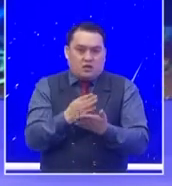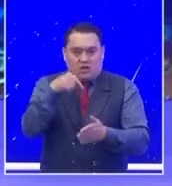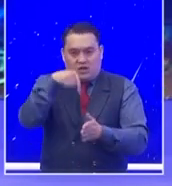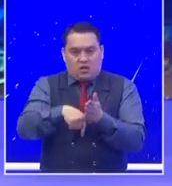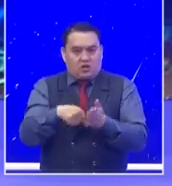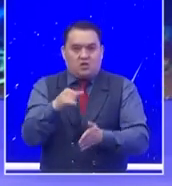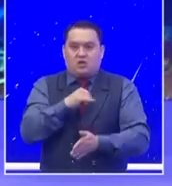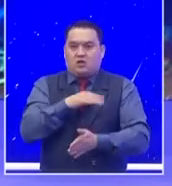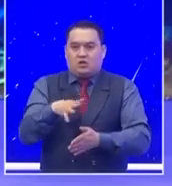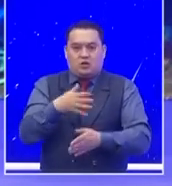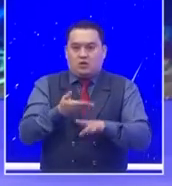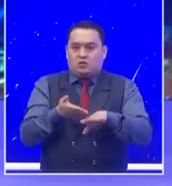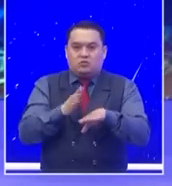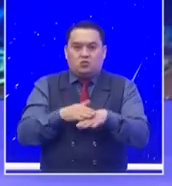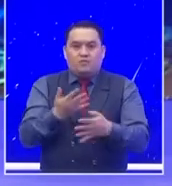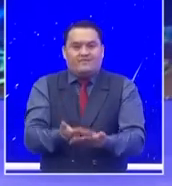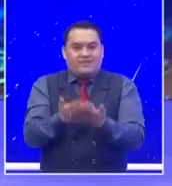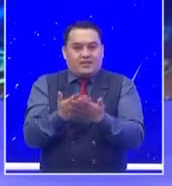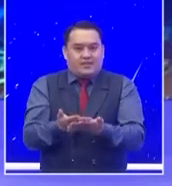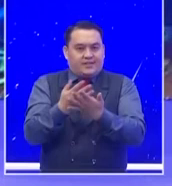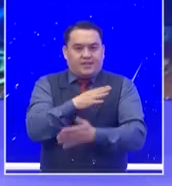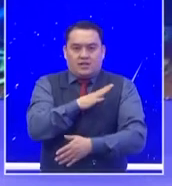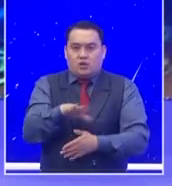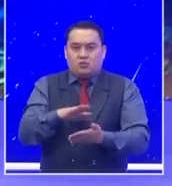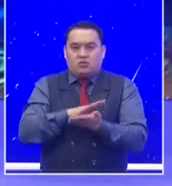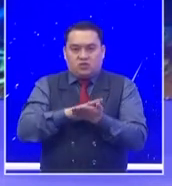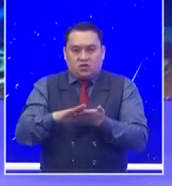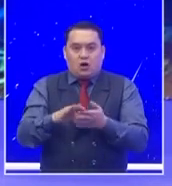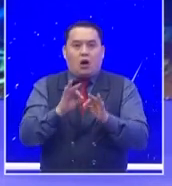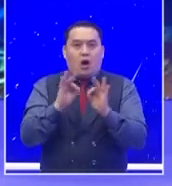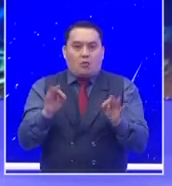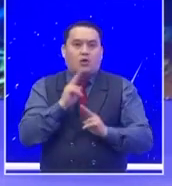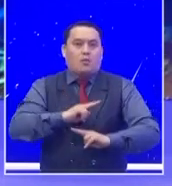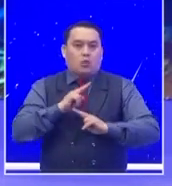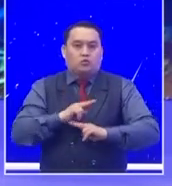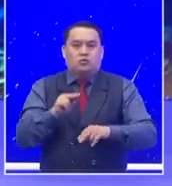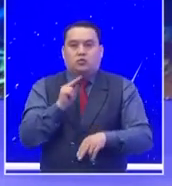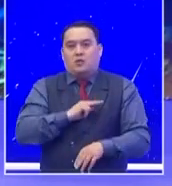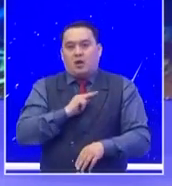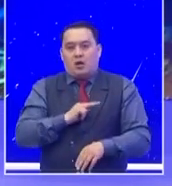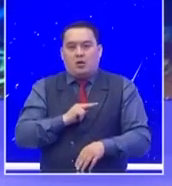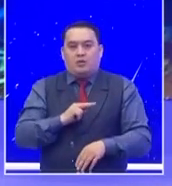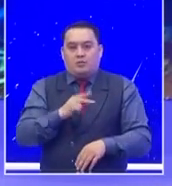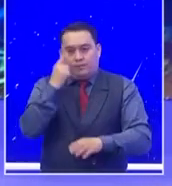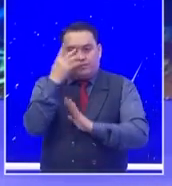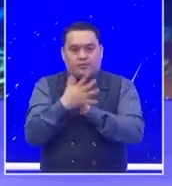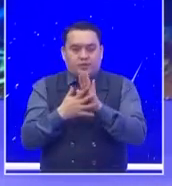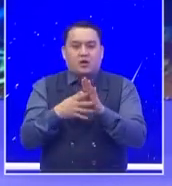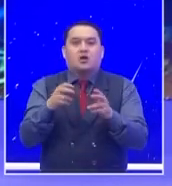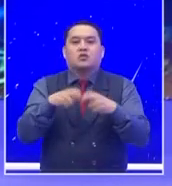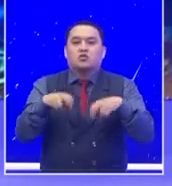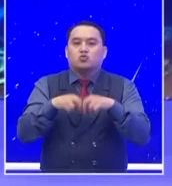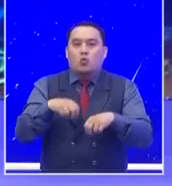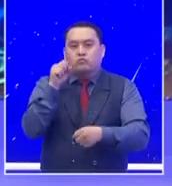не приходит должным образом фильтрацию хотя водоочистительные объекты работают исправно разобраться в чем же причина